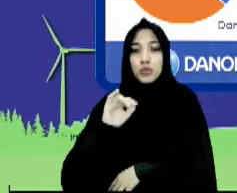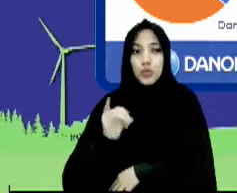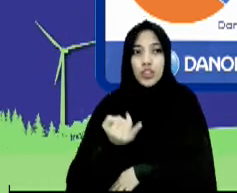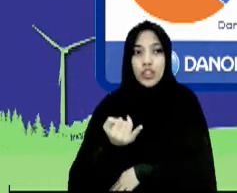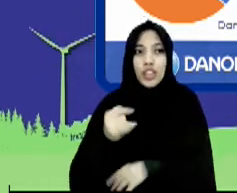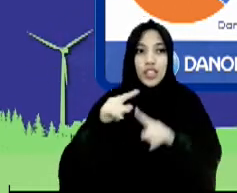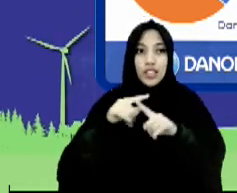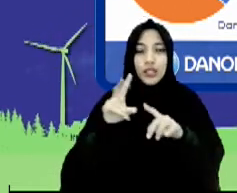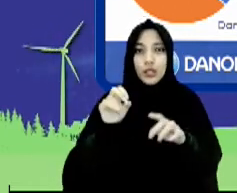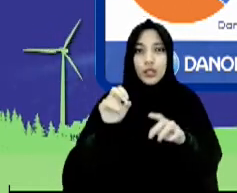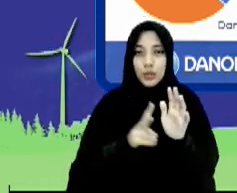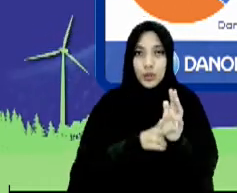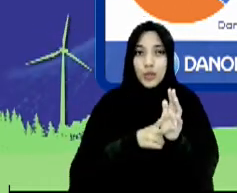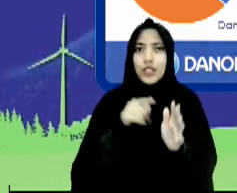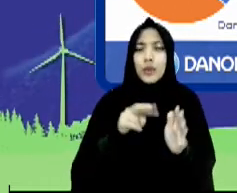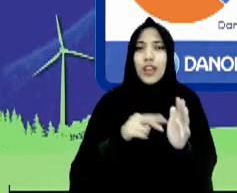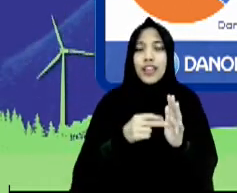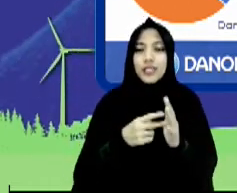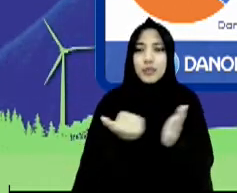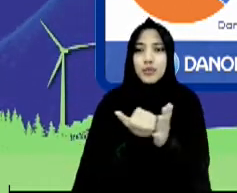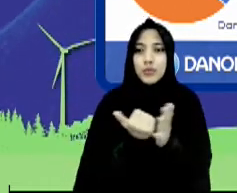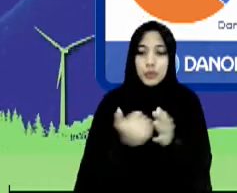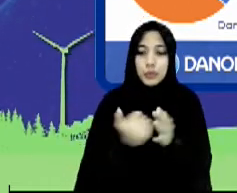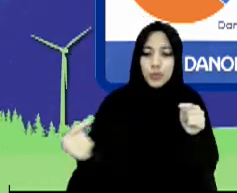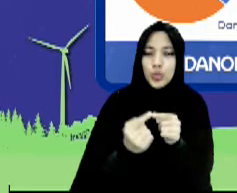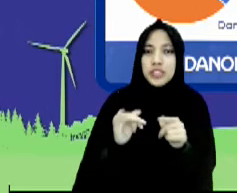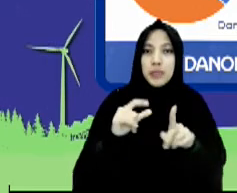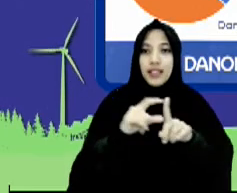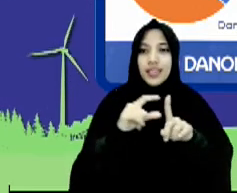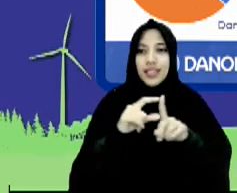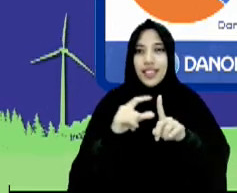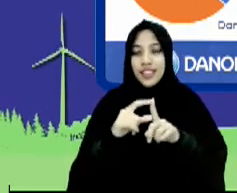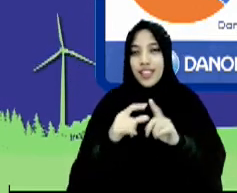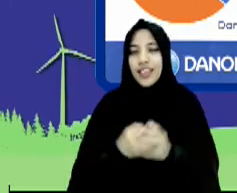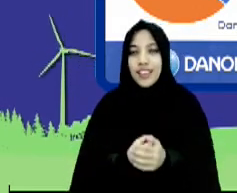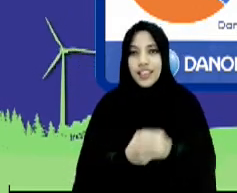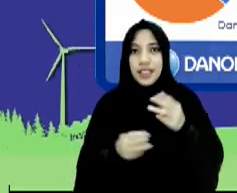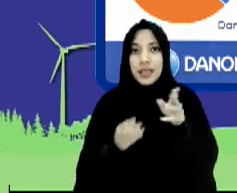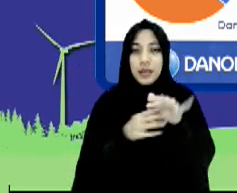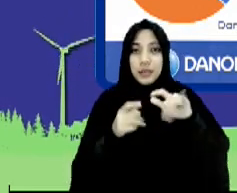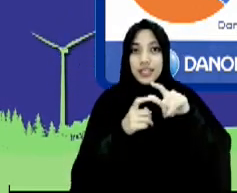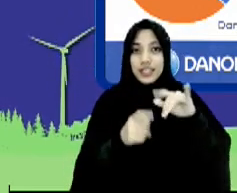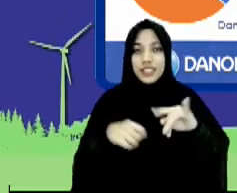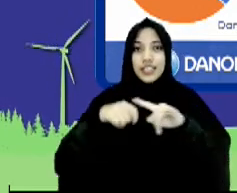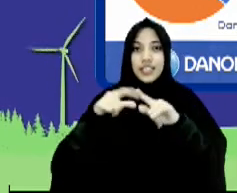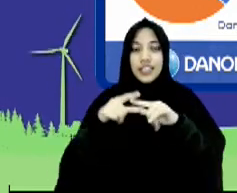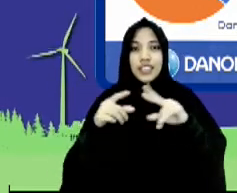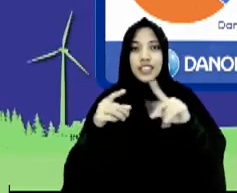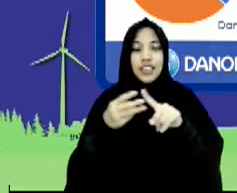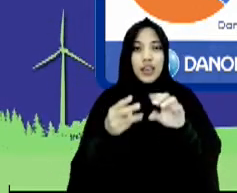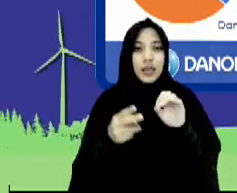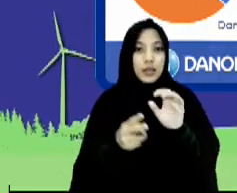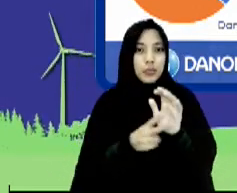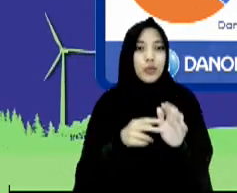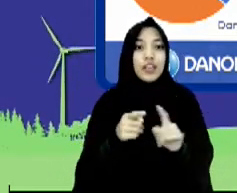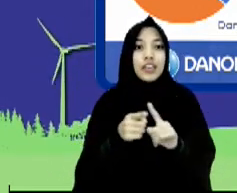ya tentunya berkorelasi gitu jadinya dengan eh data terkait eh emisi karbon yang dihasilkan oleh e galon guna ulang ini gitu